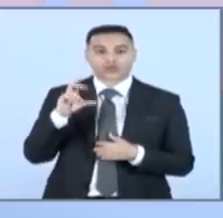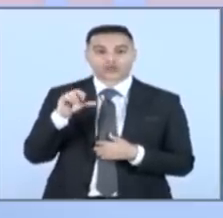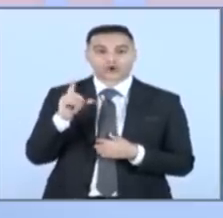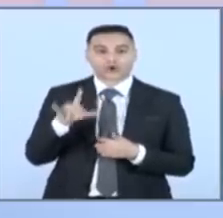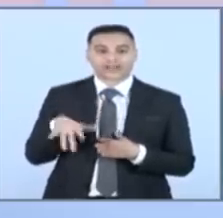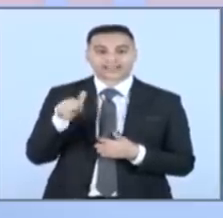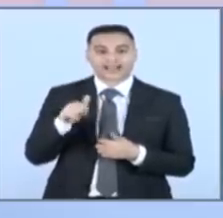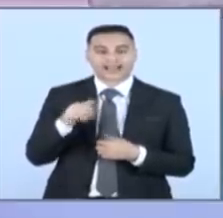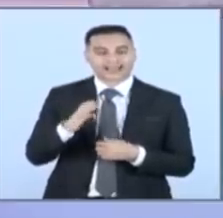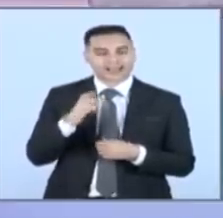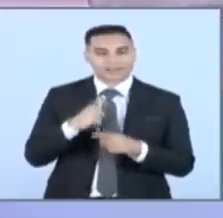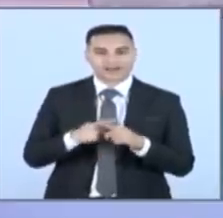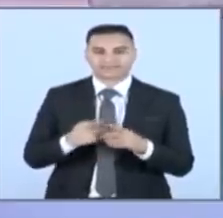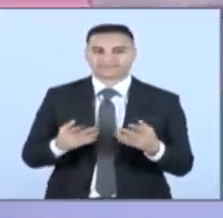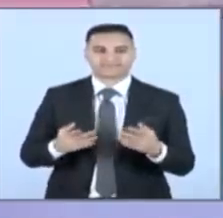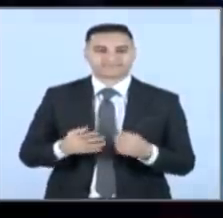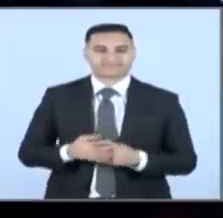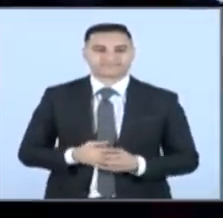يحيى، إجابة خاطئة.